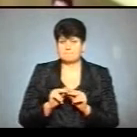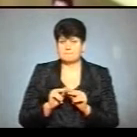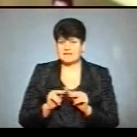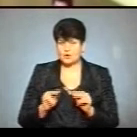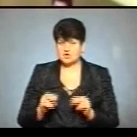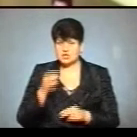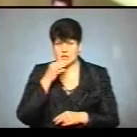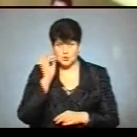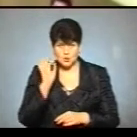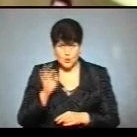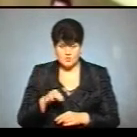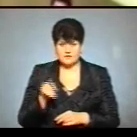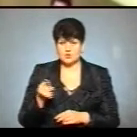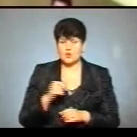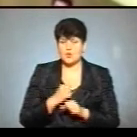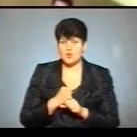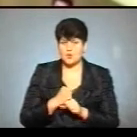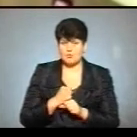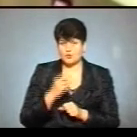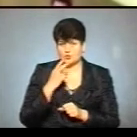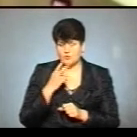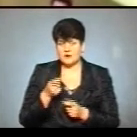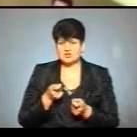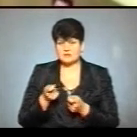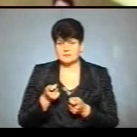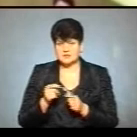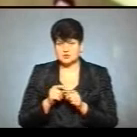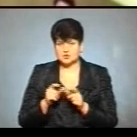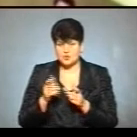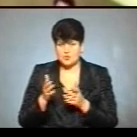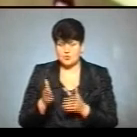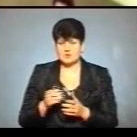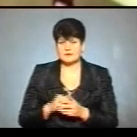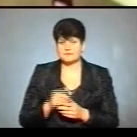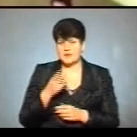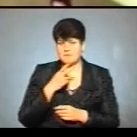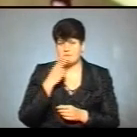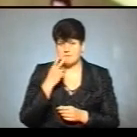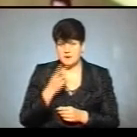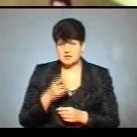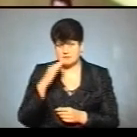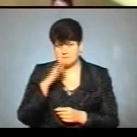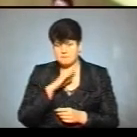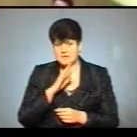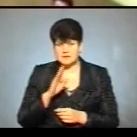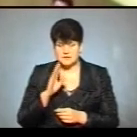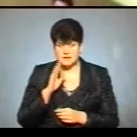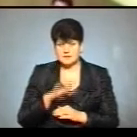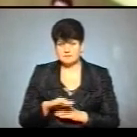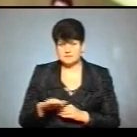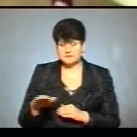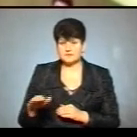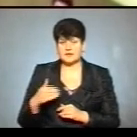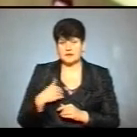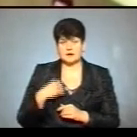досвід. Його роботу бачить адміністрація школи, бачать батьки учнів.